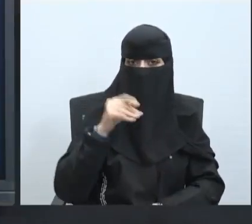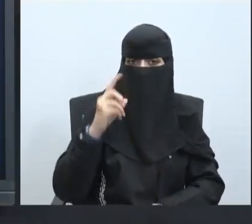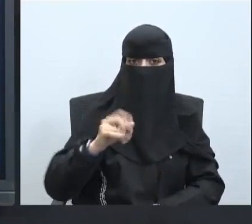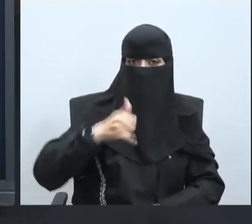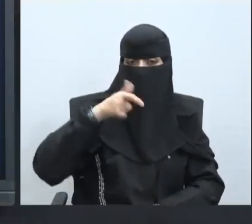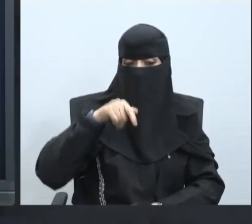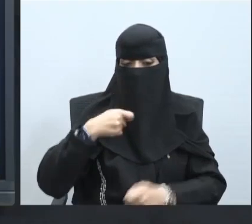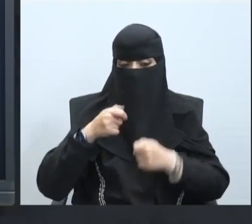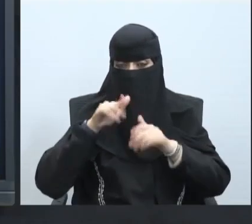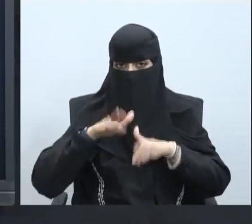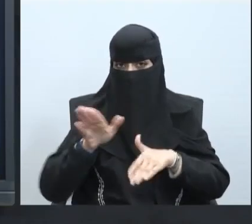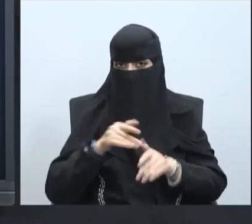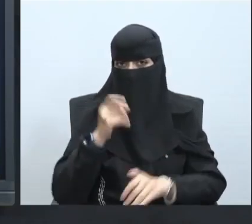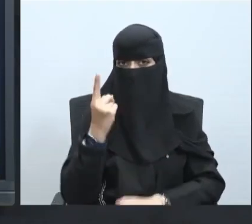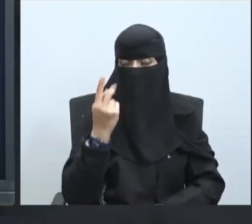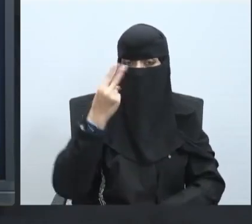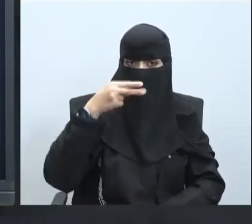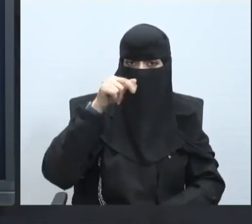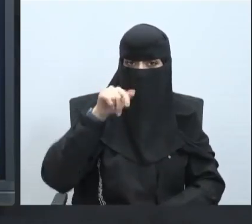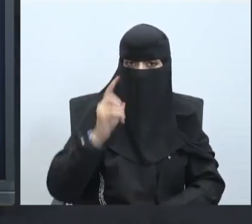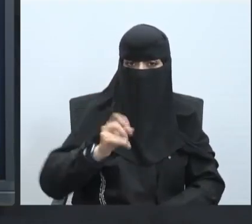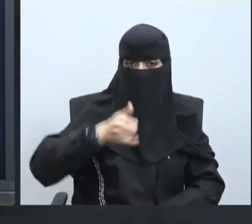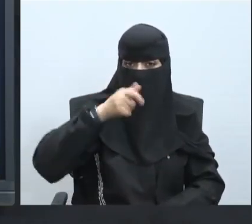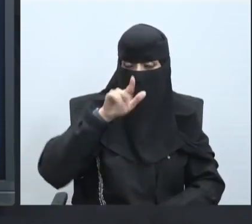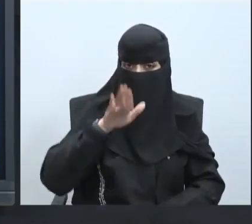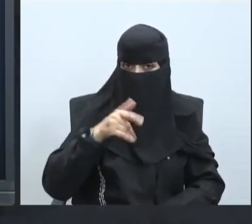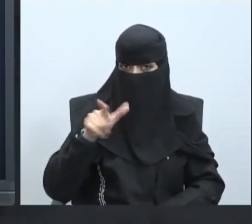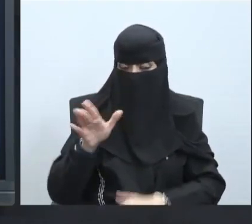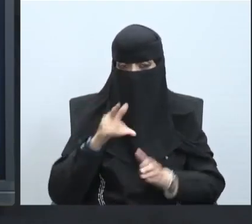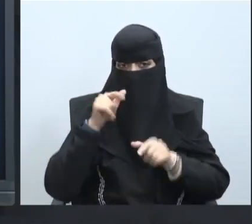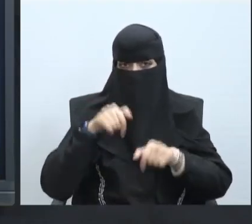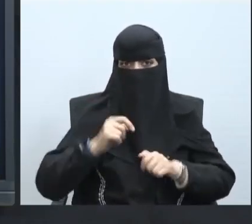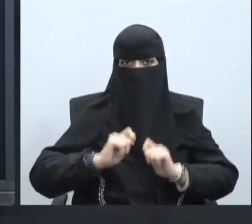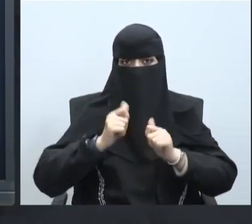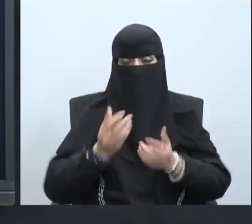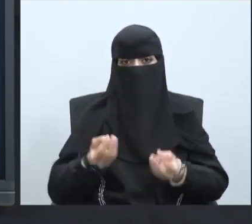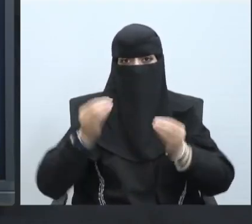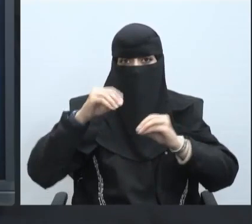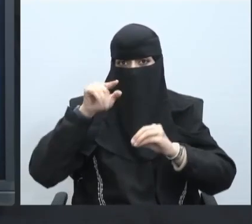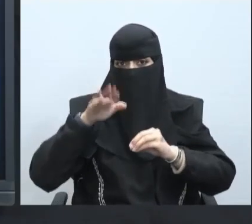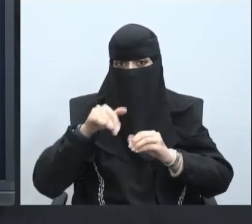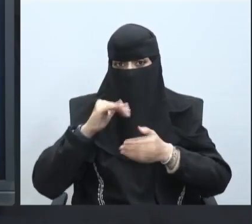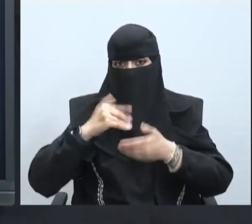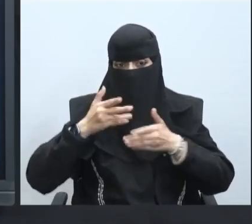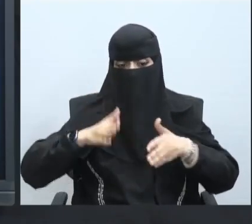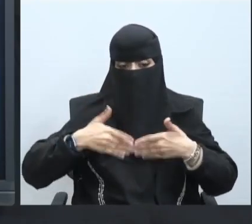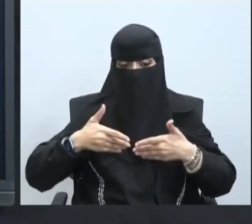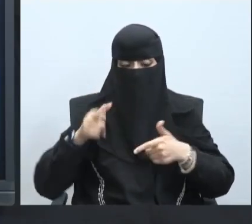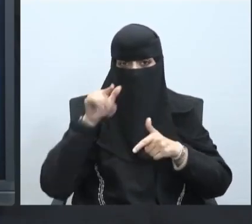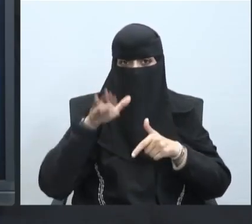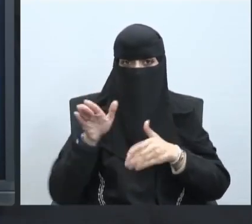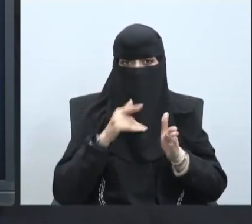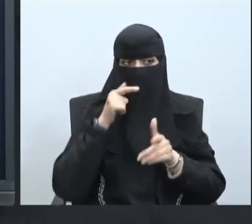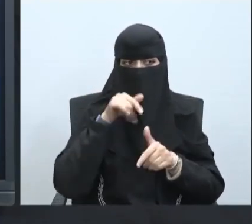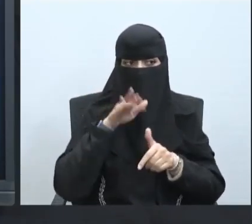والمبلغ الذي لدينا 21 ريالا صح ولا لا يا ابطال اذا اكثر من ثمن العلبه اللعبه عفوا اذا